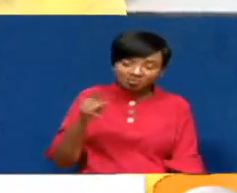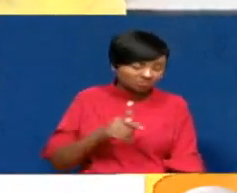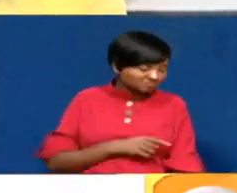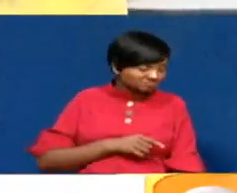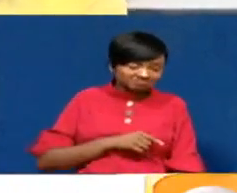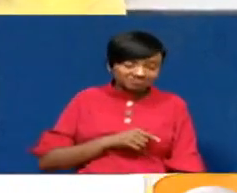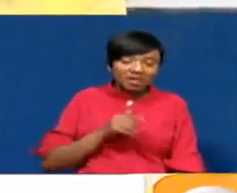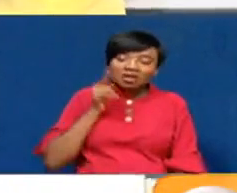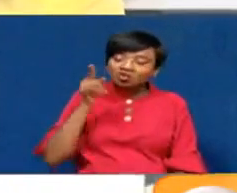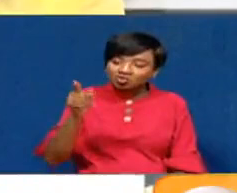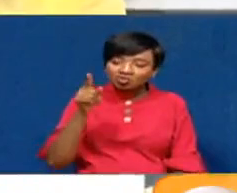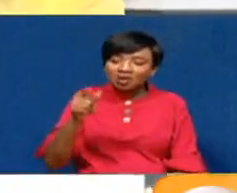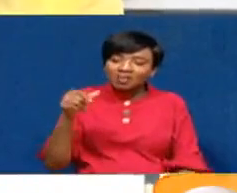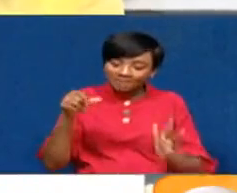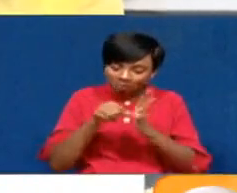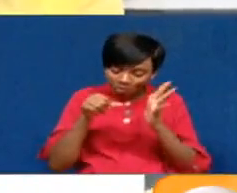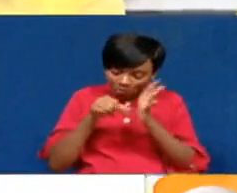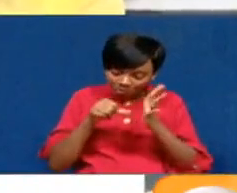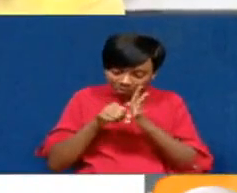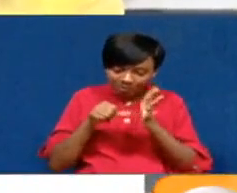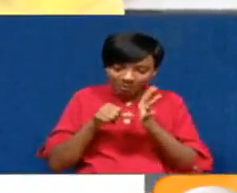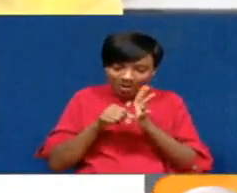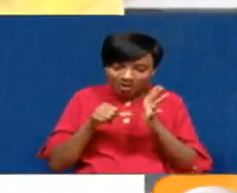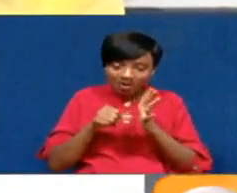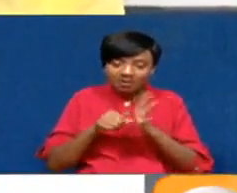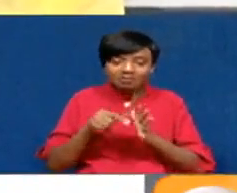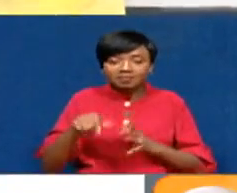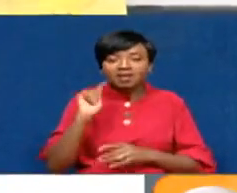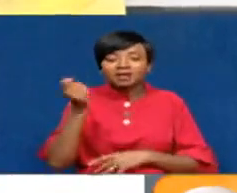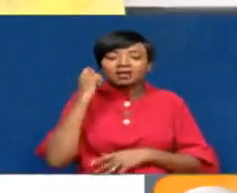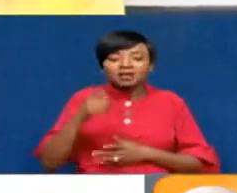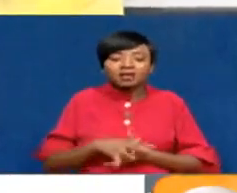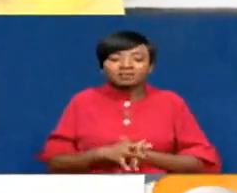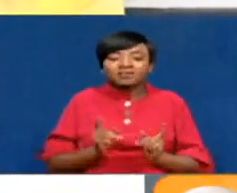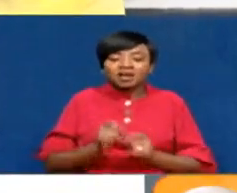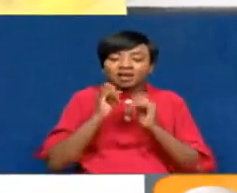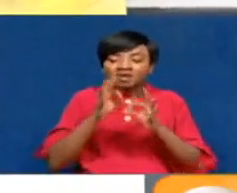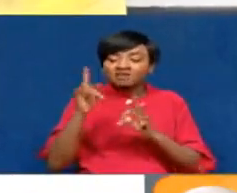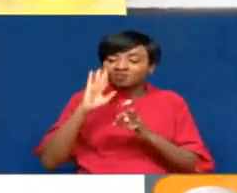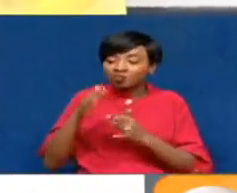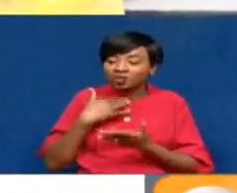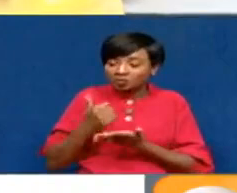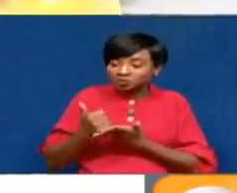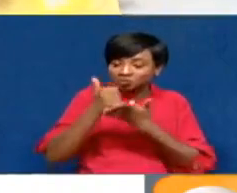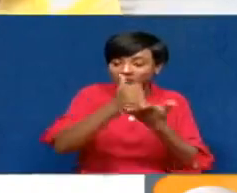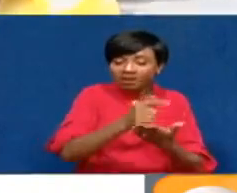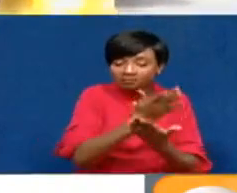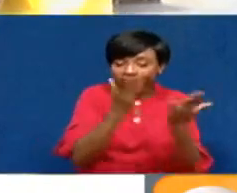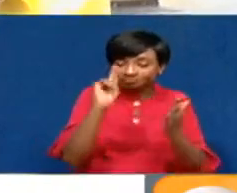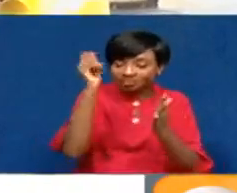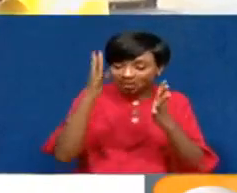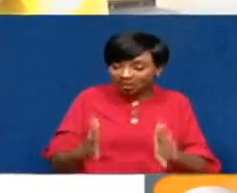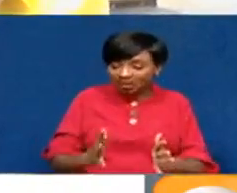Kenya. You are the de facto deputy president of Kenya. If you are going to help Kenyans, use